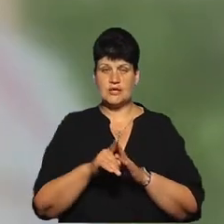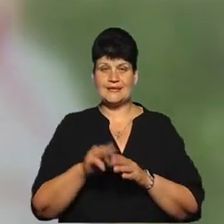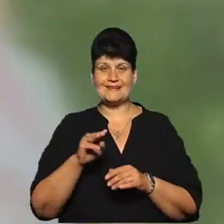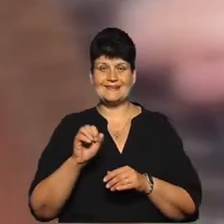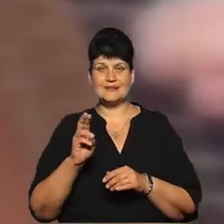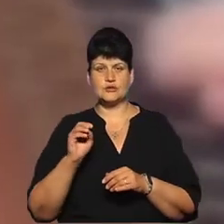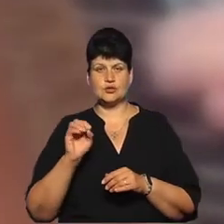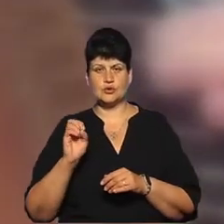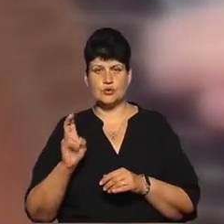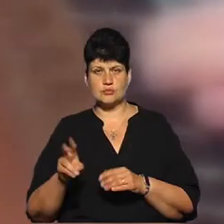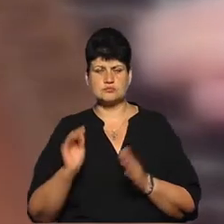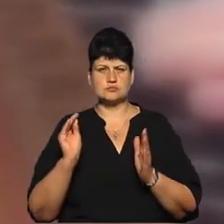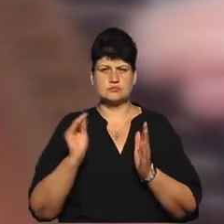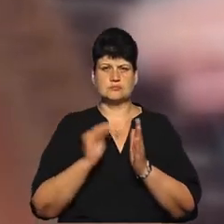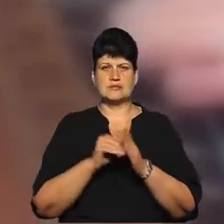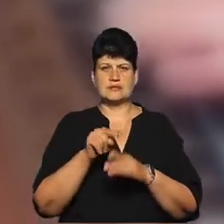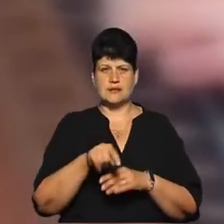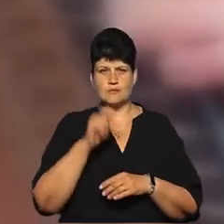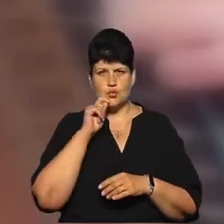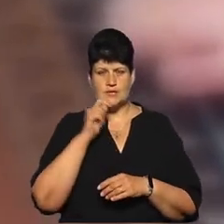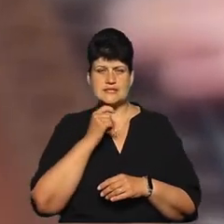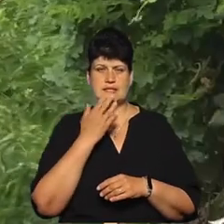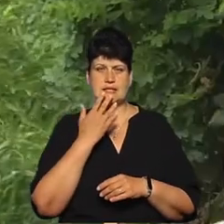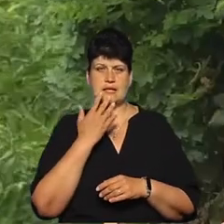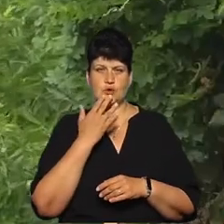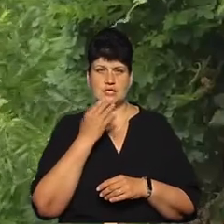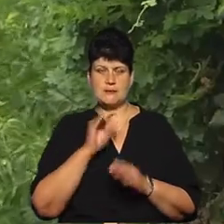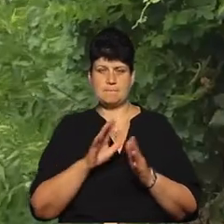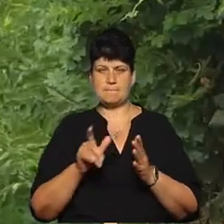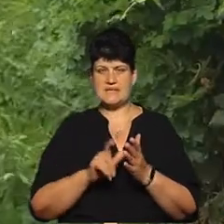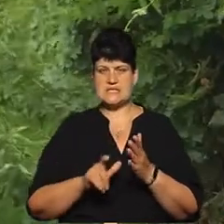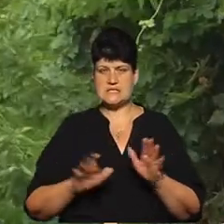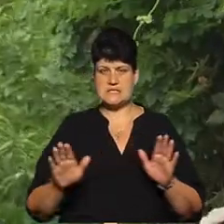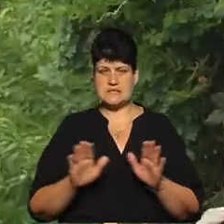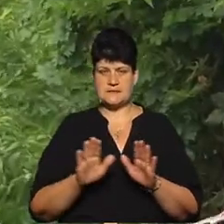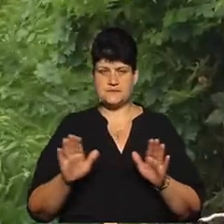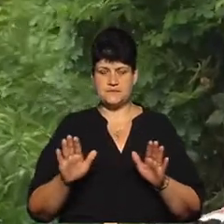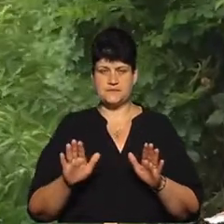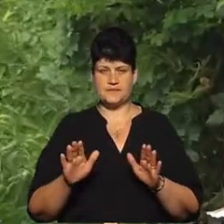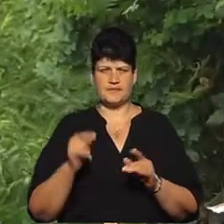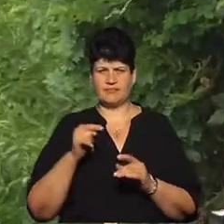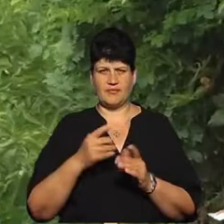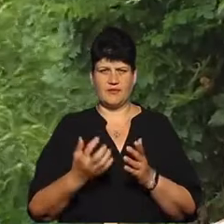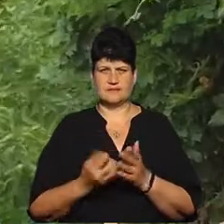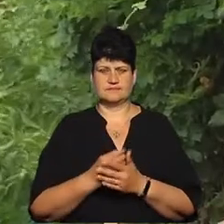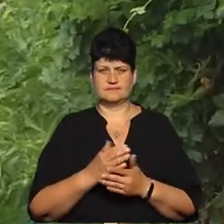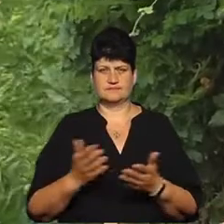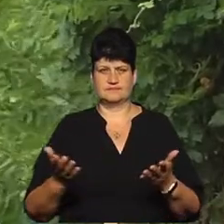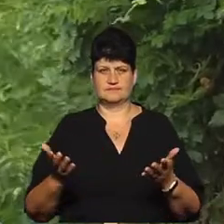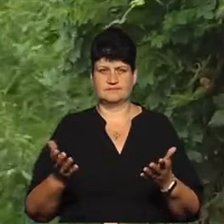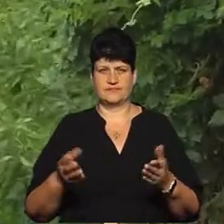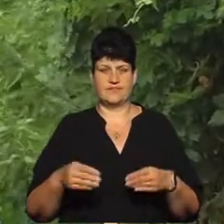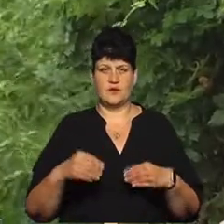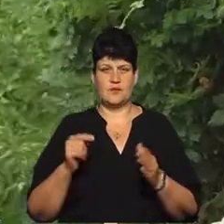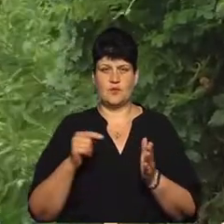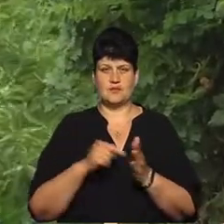рік тому, публікуючи там українські народні пісні. Українські народні не залітали, тобто не залітали в